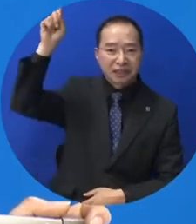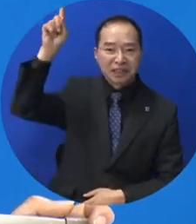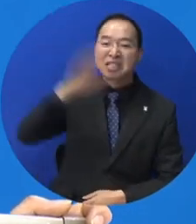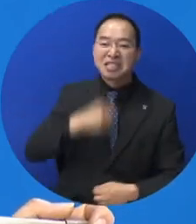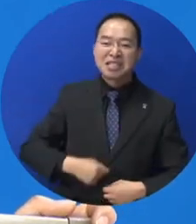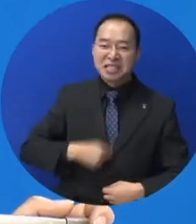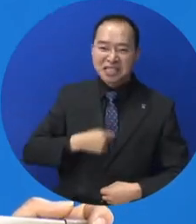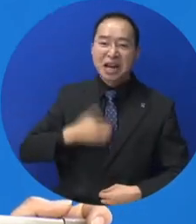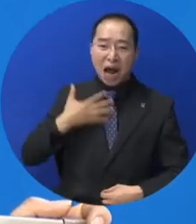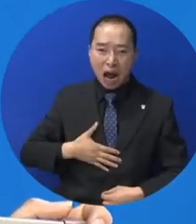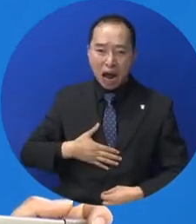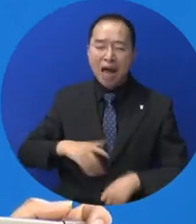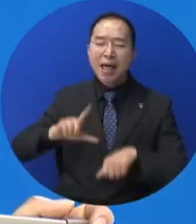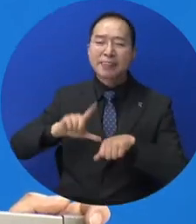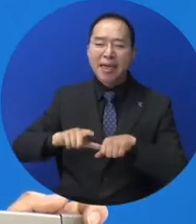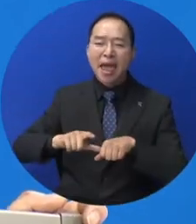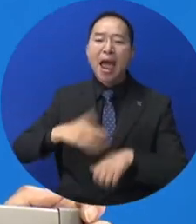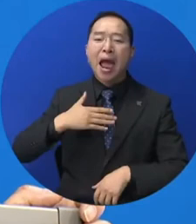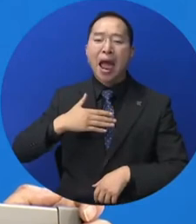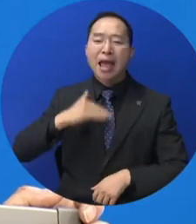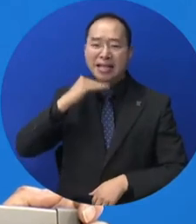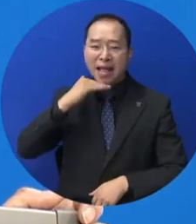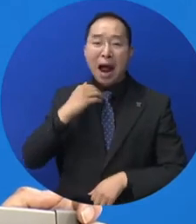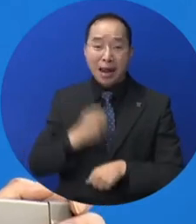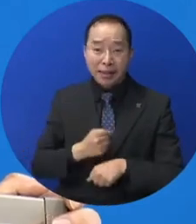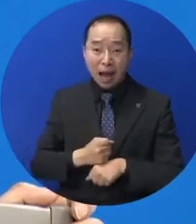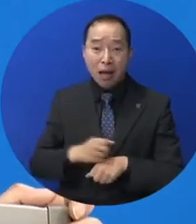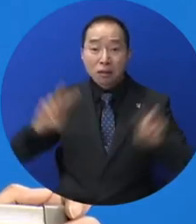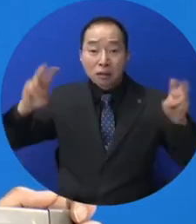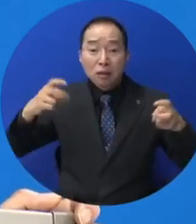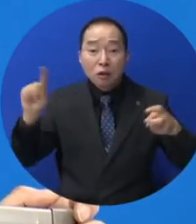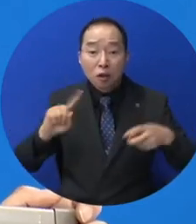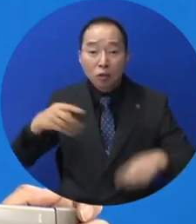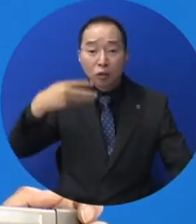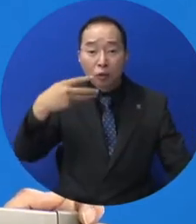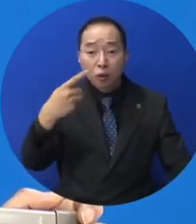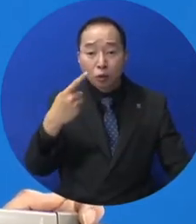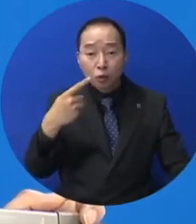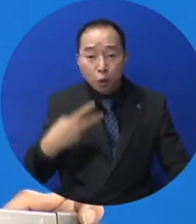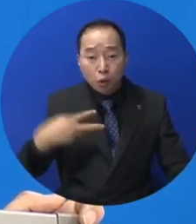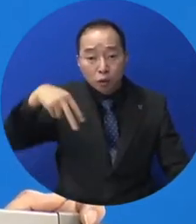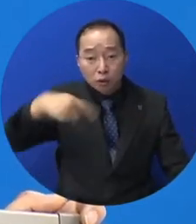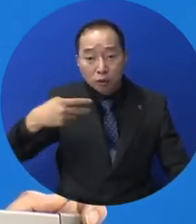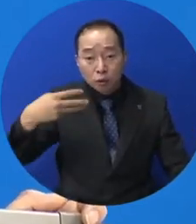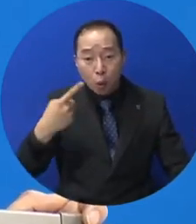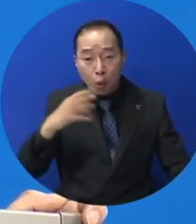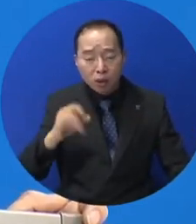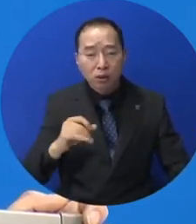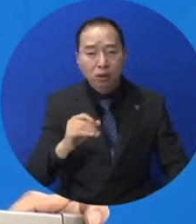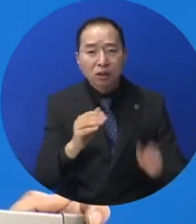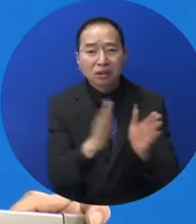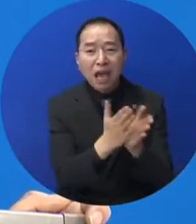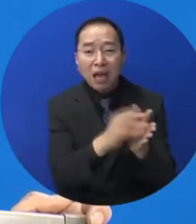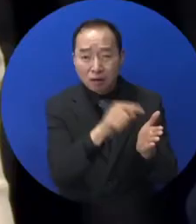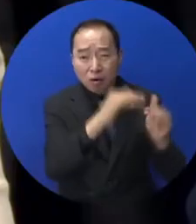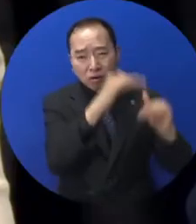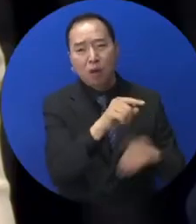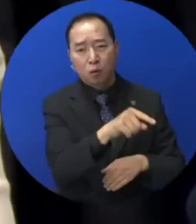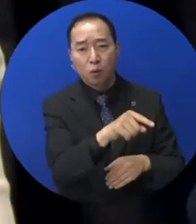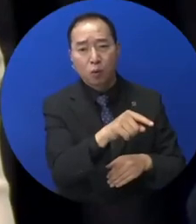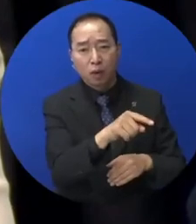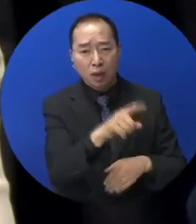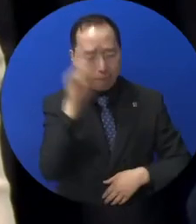때를 기다린다라는 톨스토이의 그 소설을 제가 매일 아침